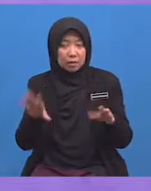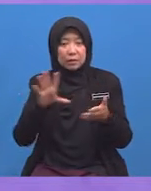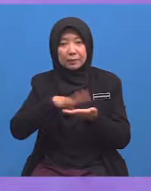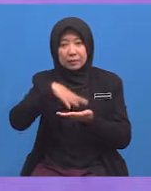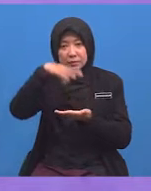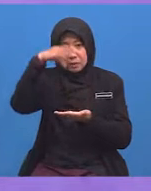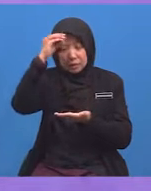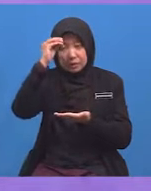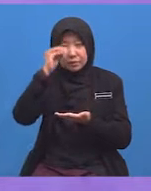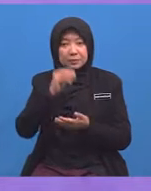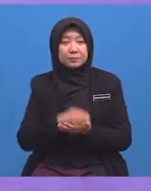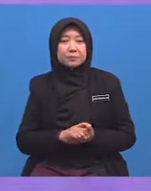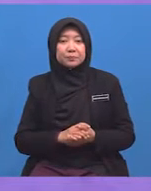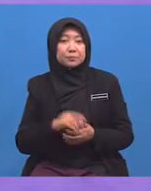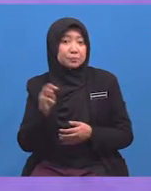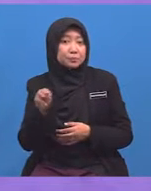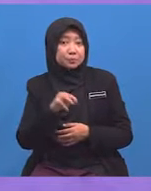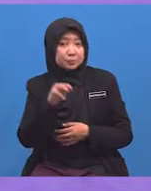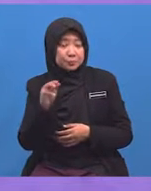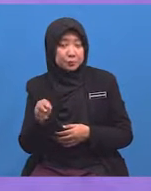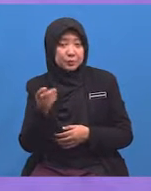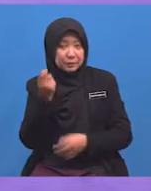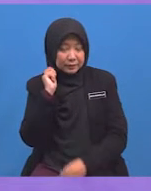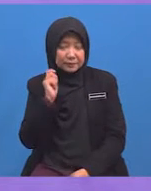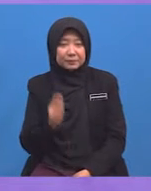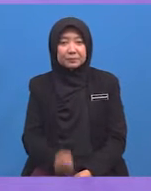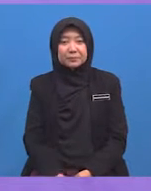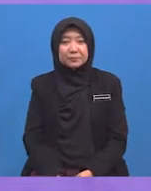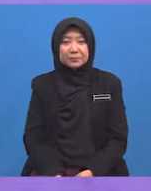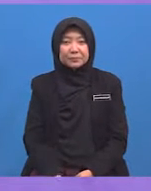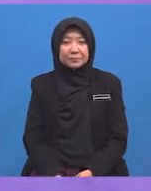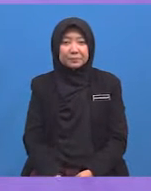telah dipelajari oleh murid-murid.